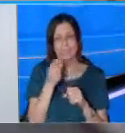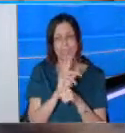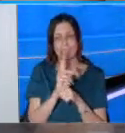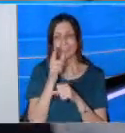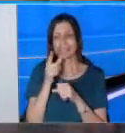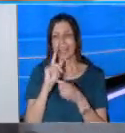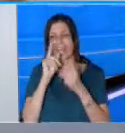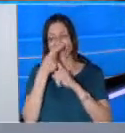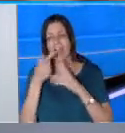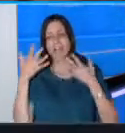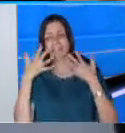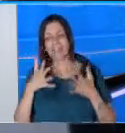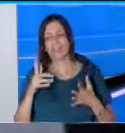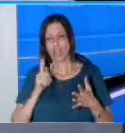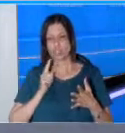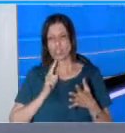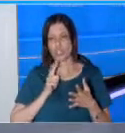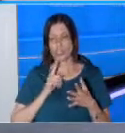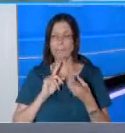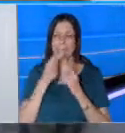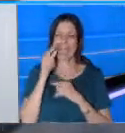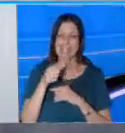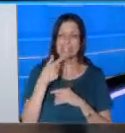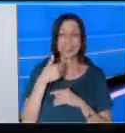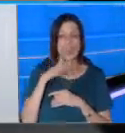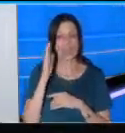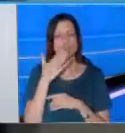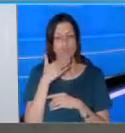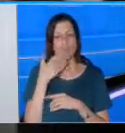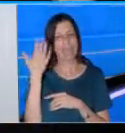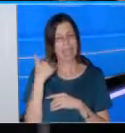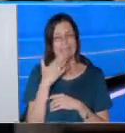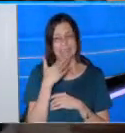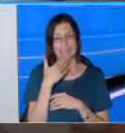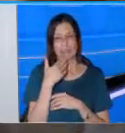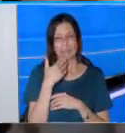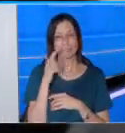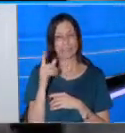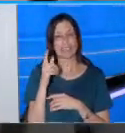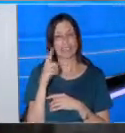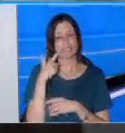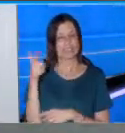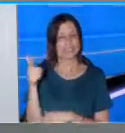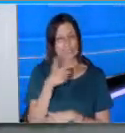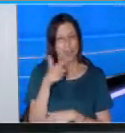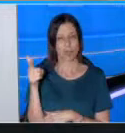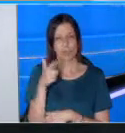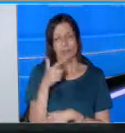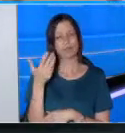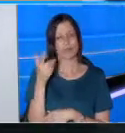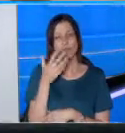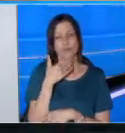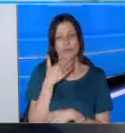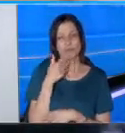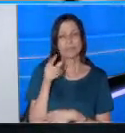למתקפה אישית נגד, במקרה הזה זה היה יותר יהודים, היו שם ישראלים גם, אלו שצילמו, אבל יהודים